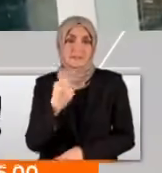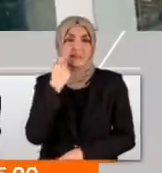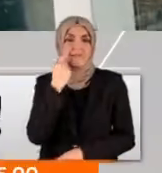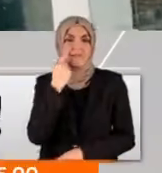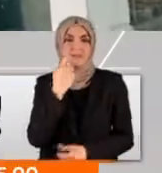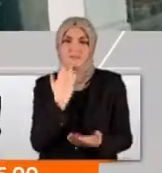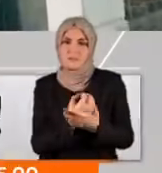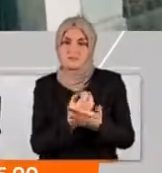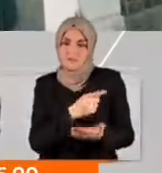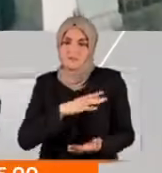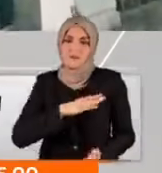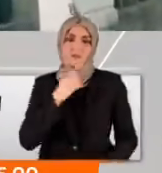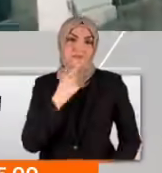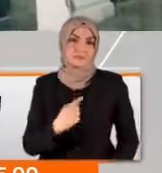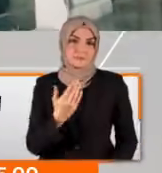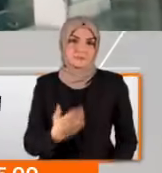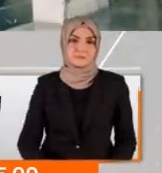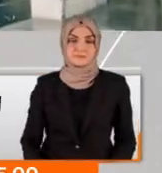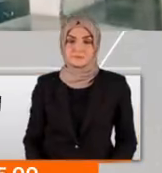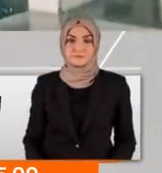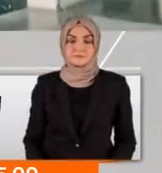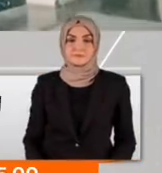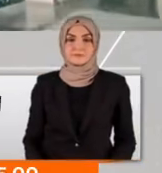dedi dersiniz